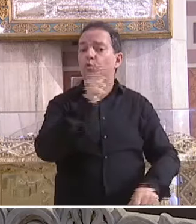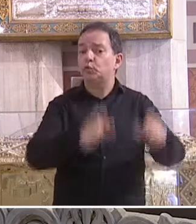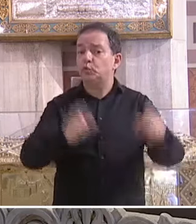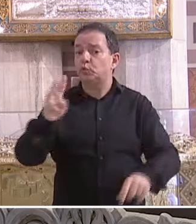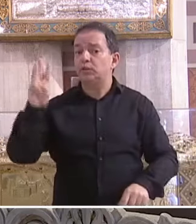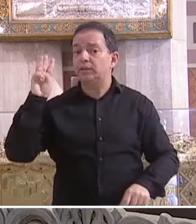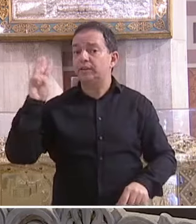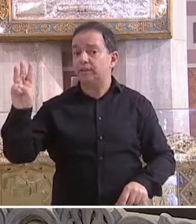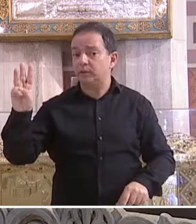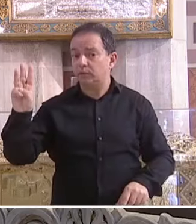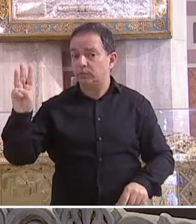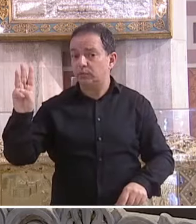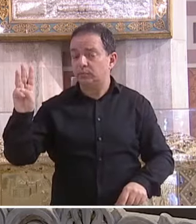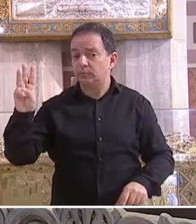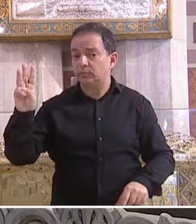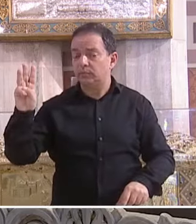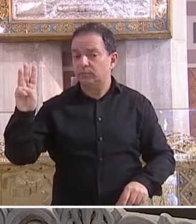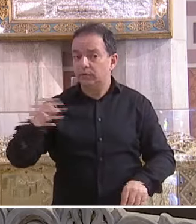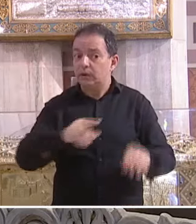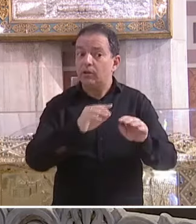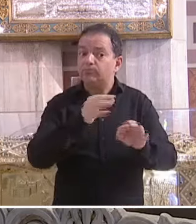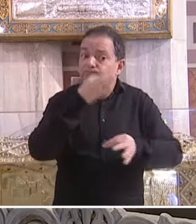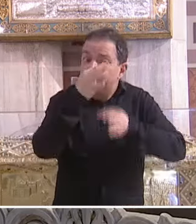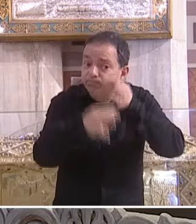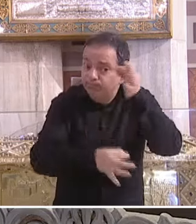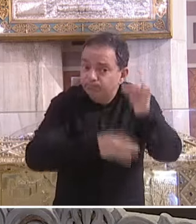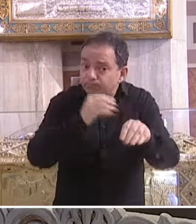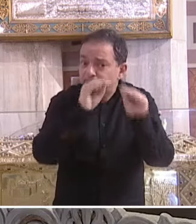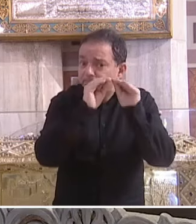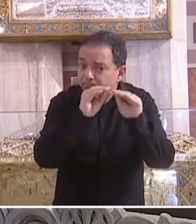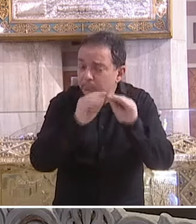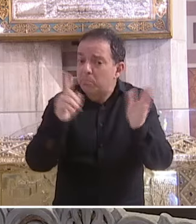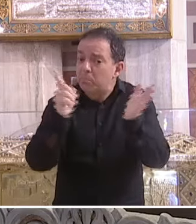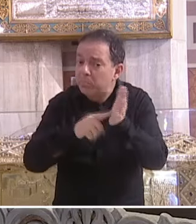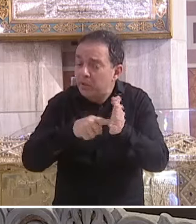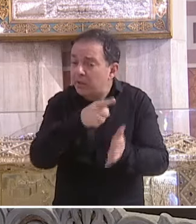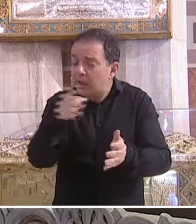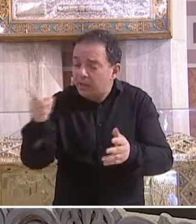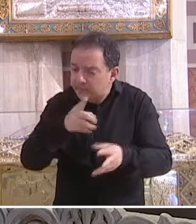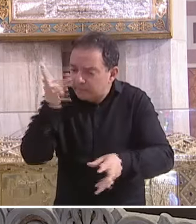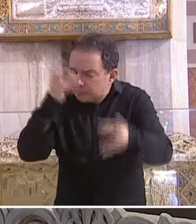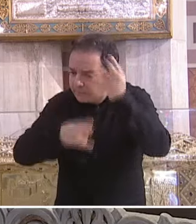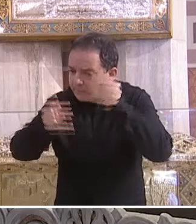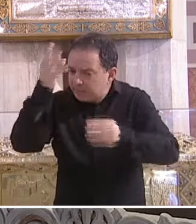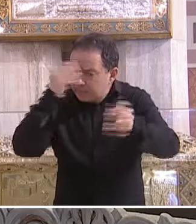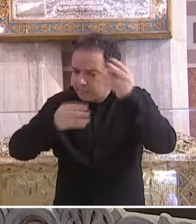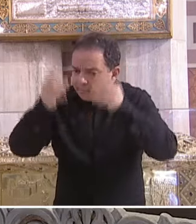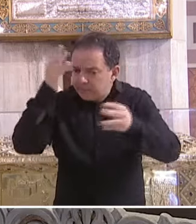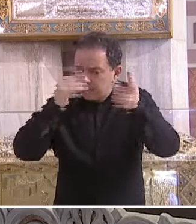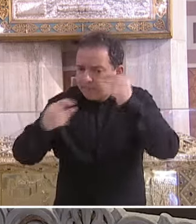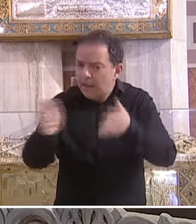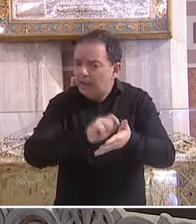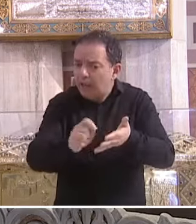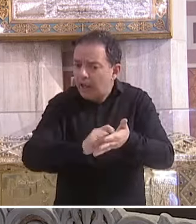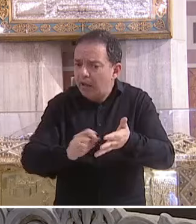που συνιστούσε την μάθηση ως έργο θεάρεστο και παρακινούσε όλους